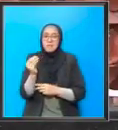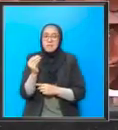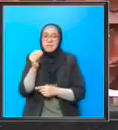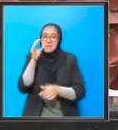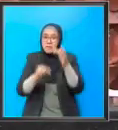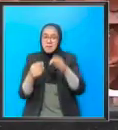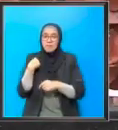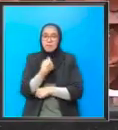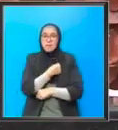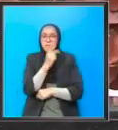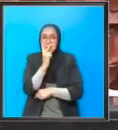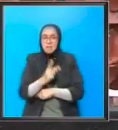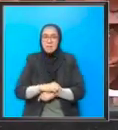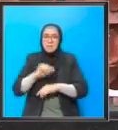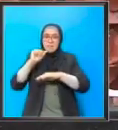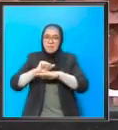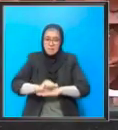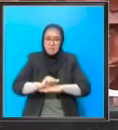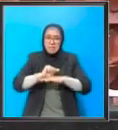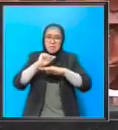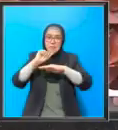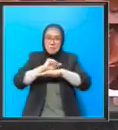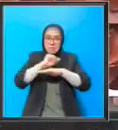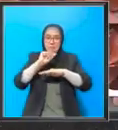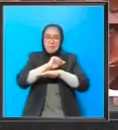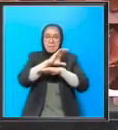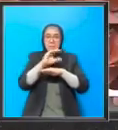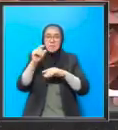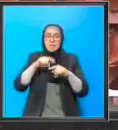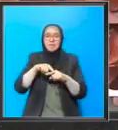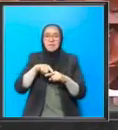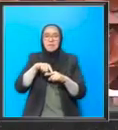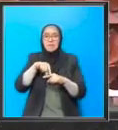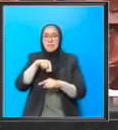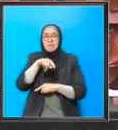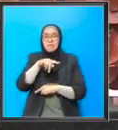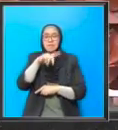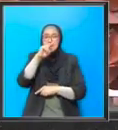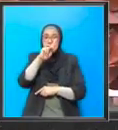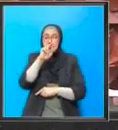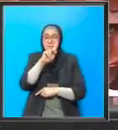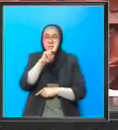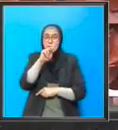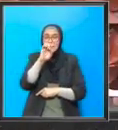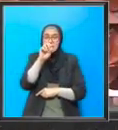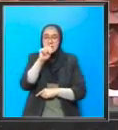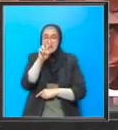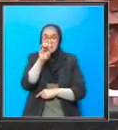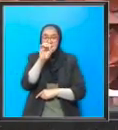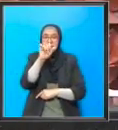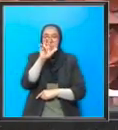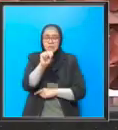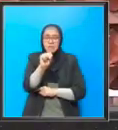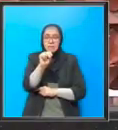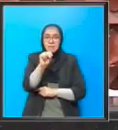kalau kita lihat amalan dan konvensional demokrasi Spike memang tidak